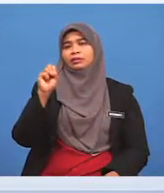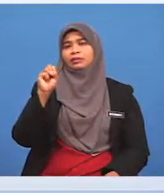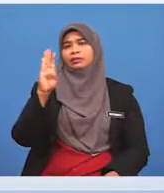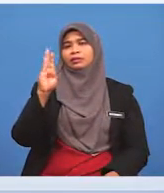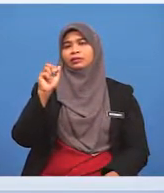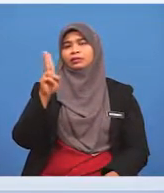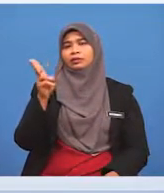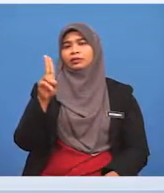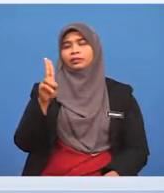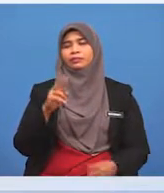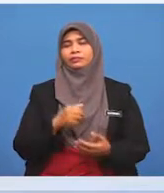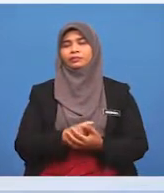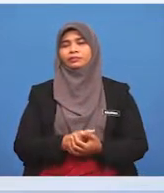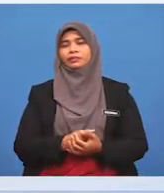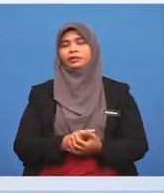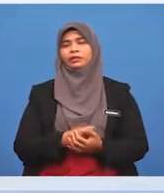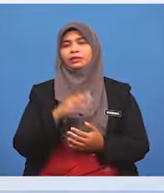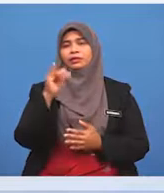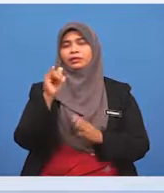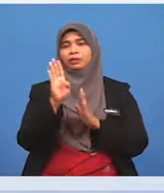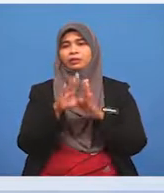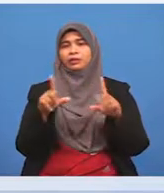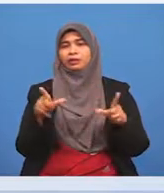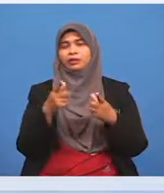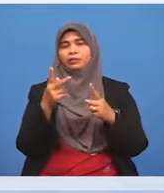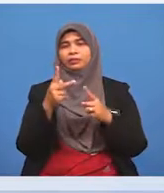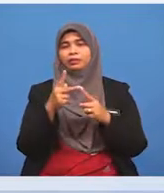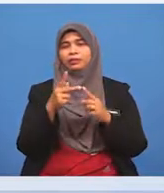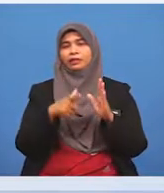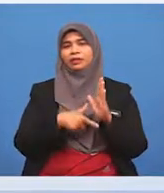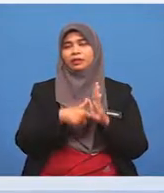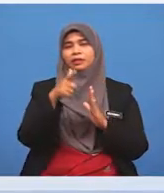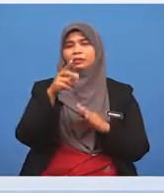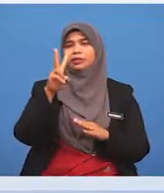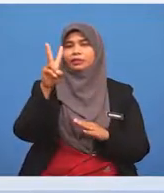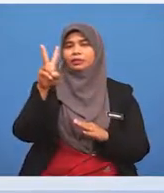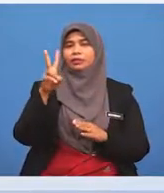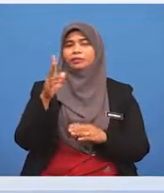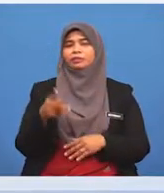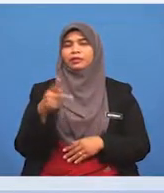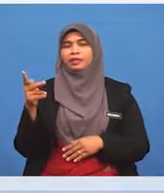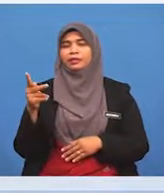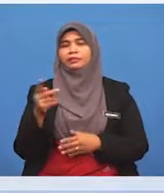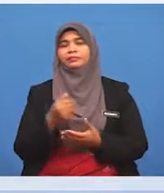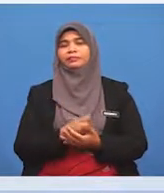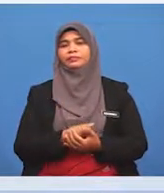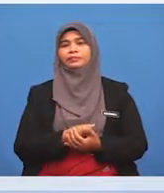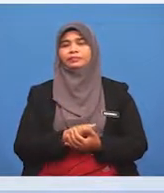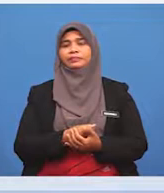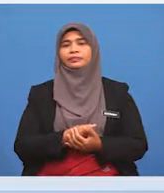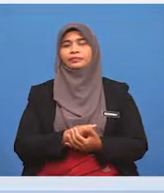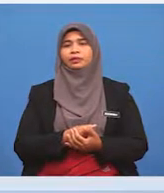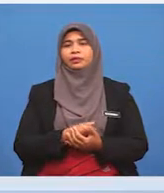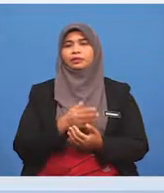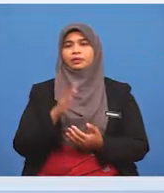objek. Oleh sebab itu, ia termasuklah matahari dan juga bulan yang